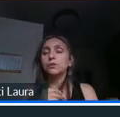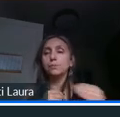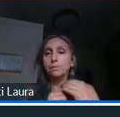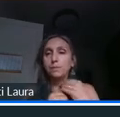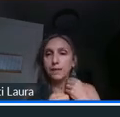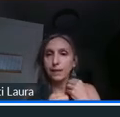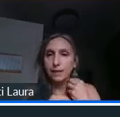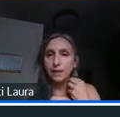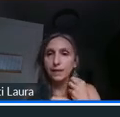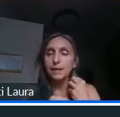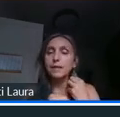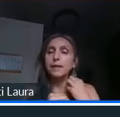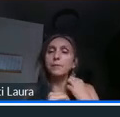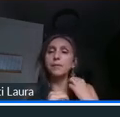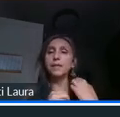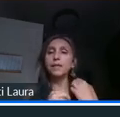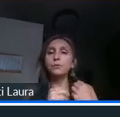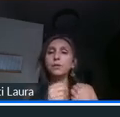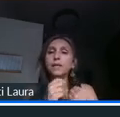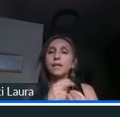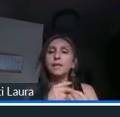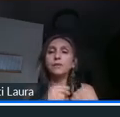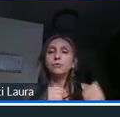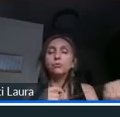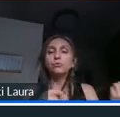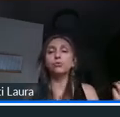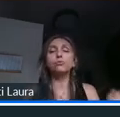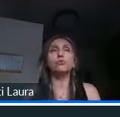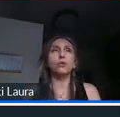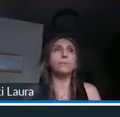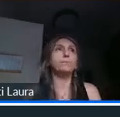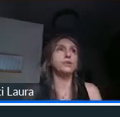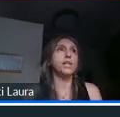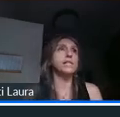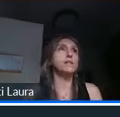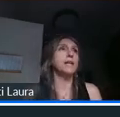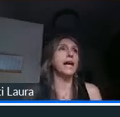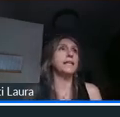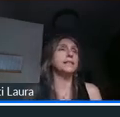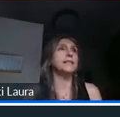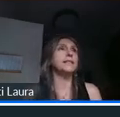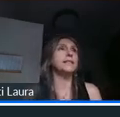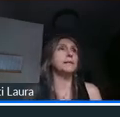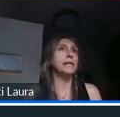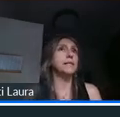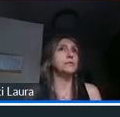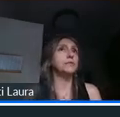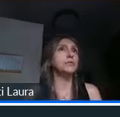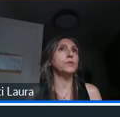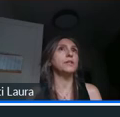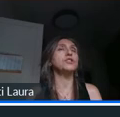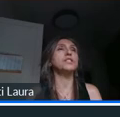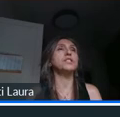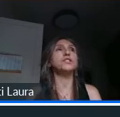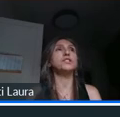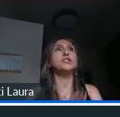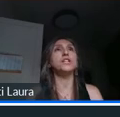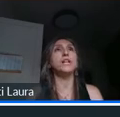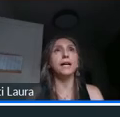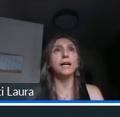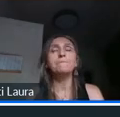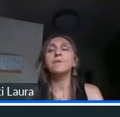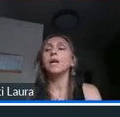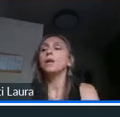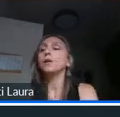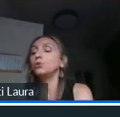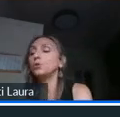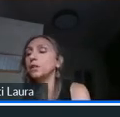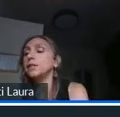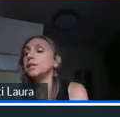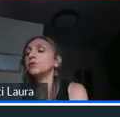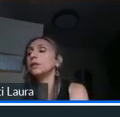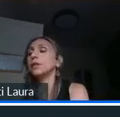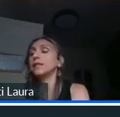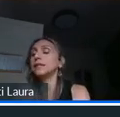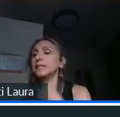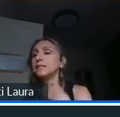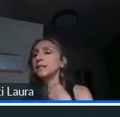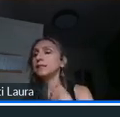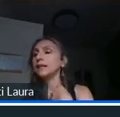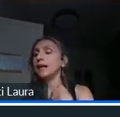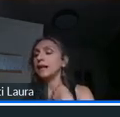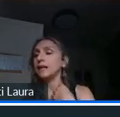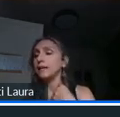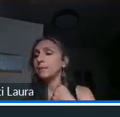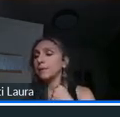questo contesto, perché è l'unica che introduce l'uso computazionale del database, cioè gestisce già l'utilizzo